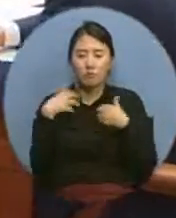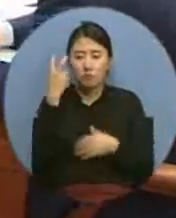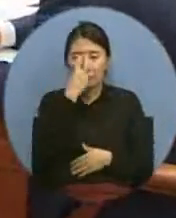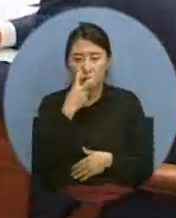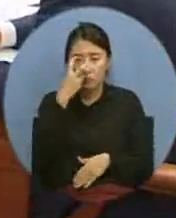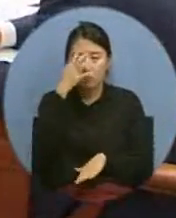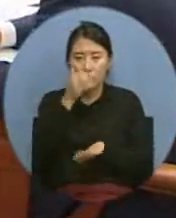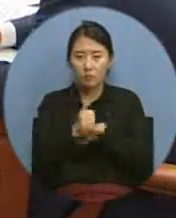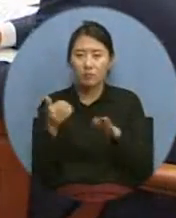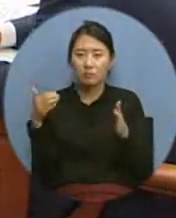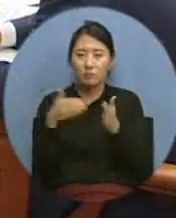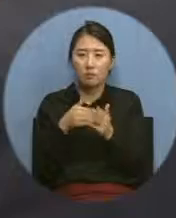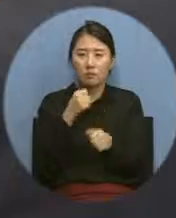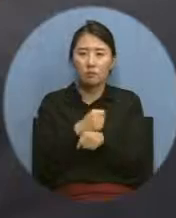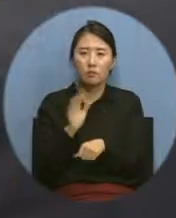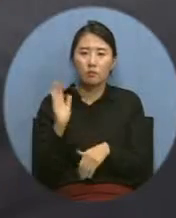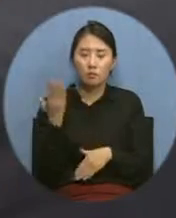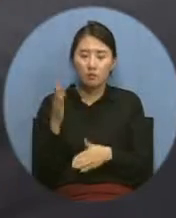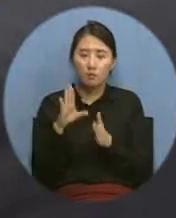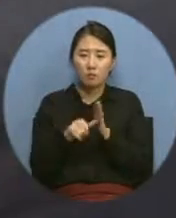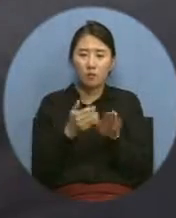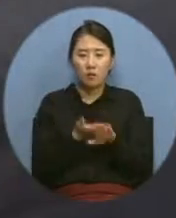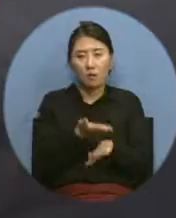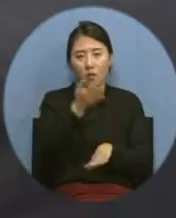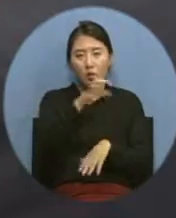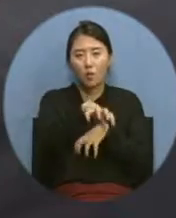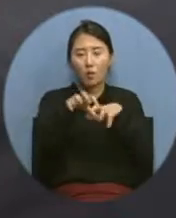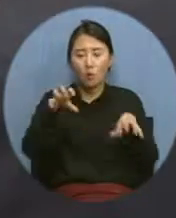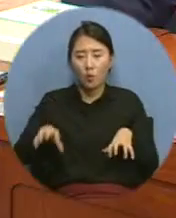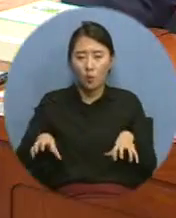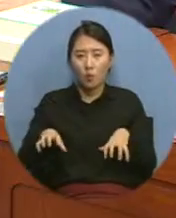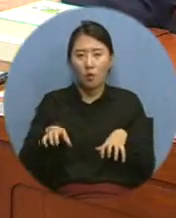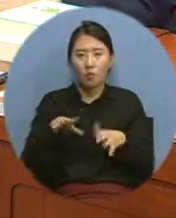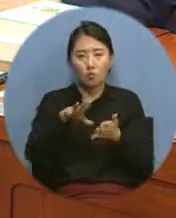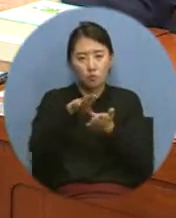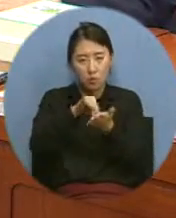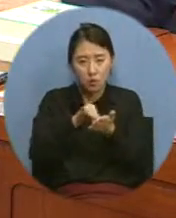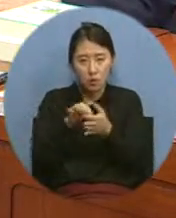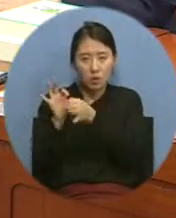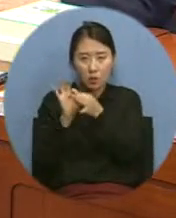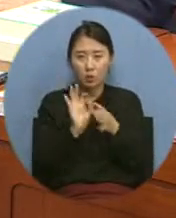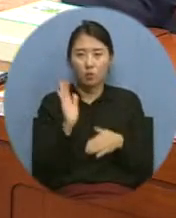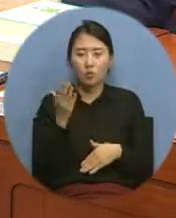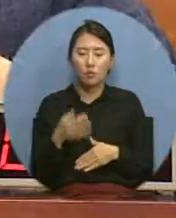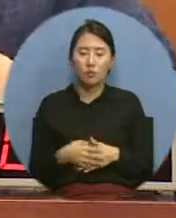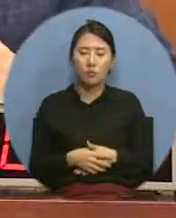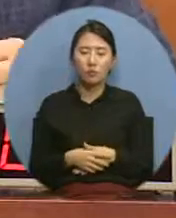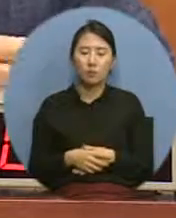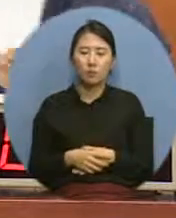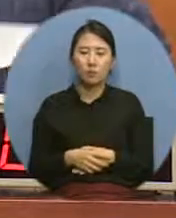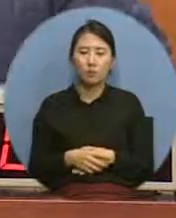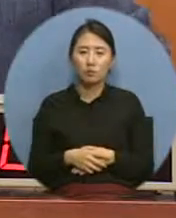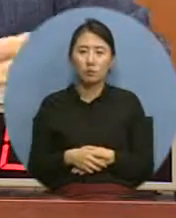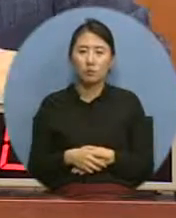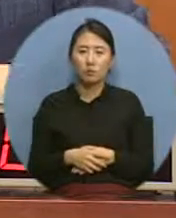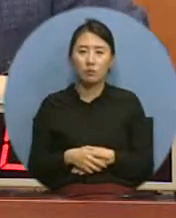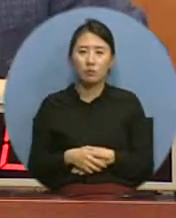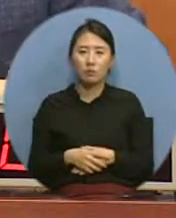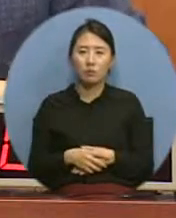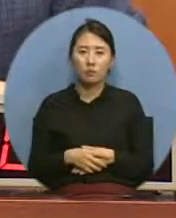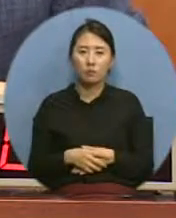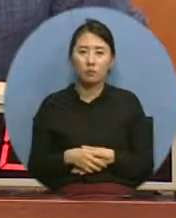종반으로 치닫고 있는 가운데 상 이미 곳곳에서 쟁 점 4d 불거지고 있습니다 cnm 뉴스방